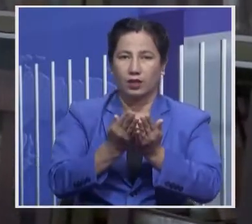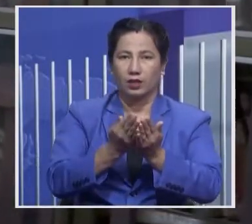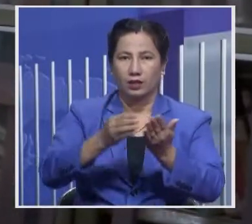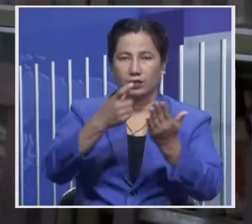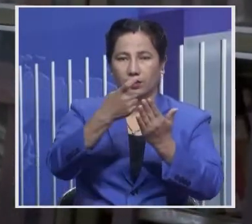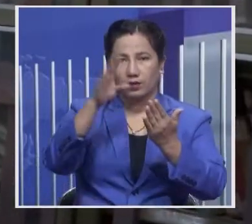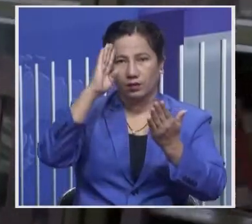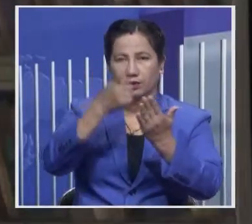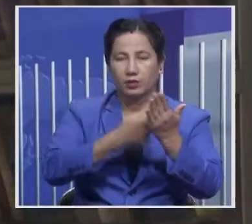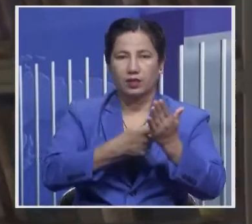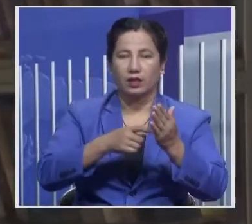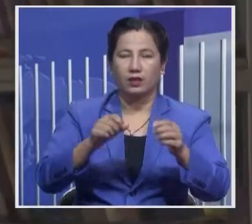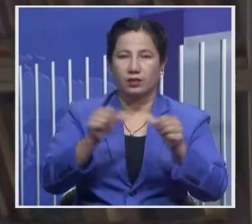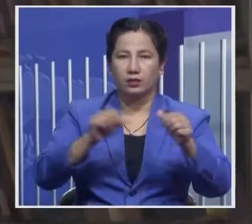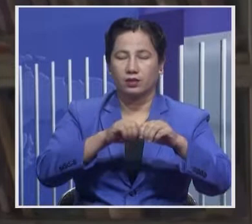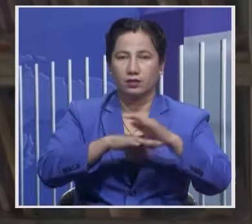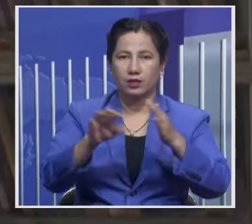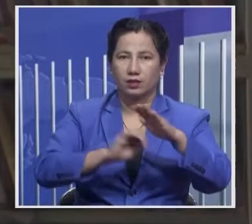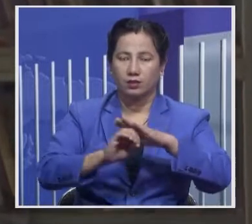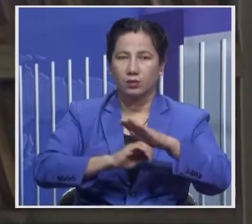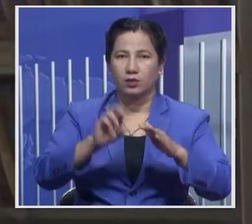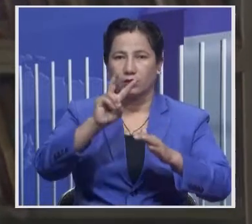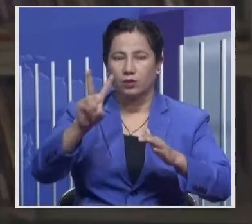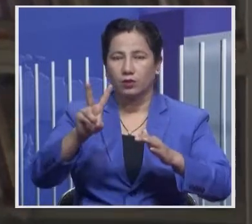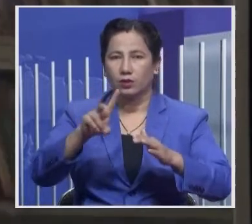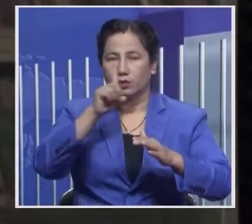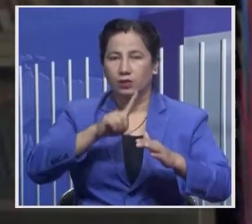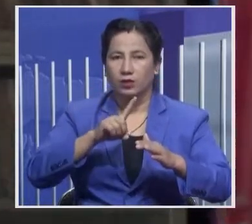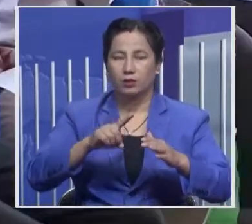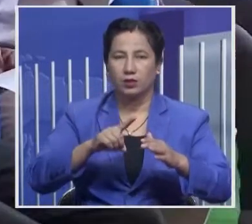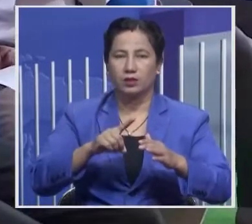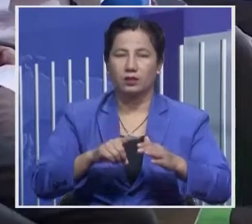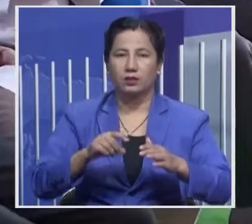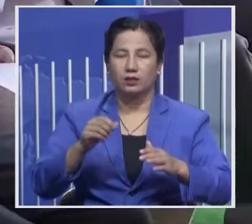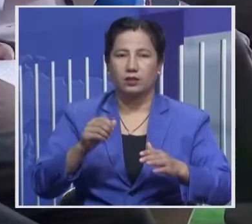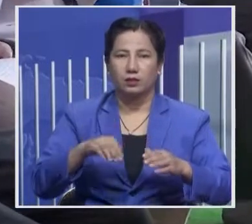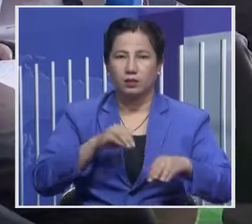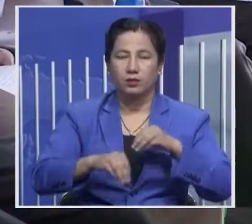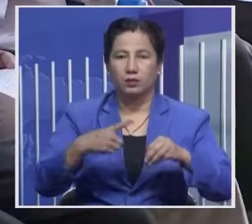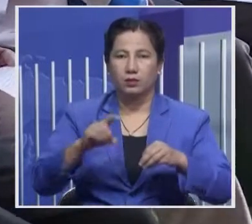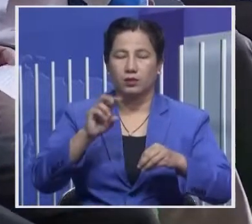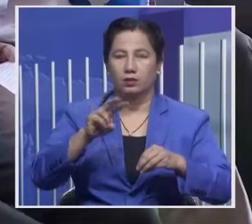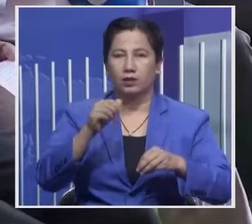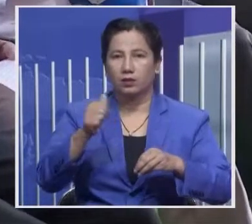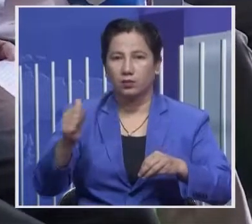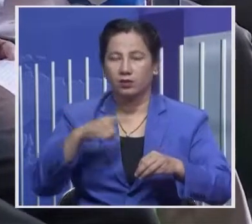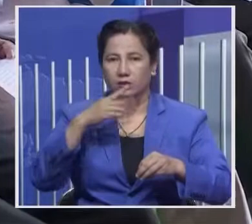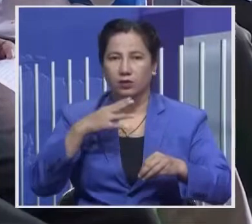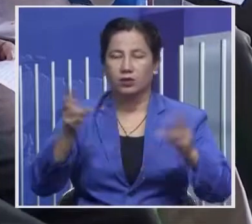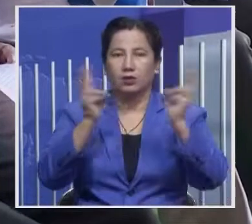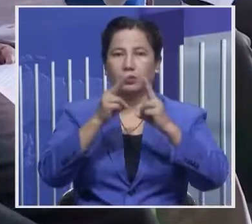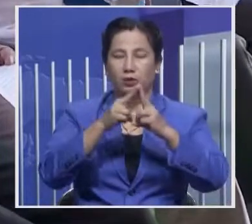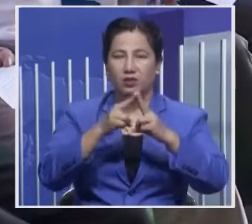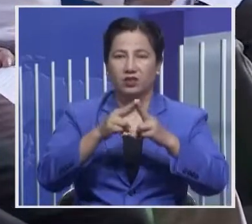अनुसार सञ्चालक समितिको 2-2 वर्षमा निर्वाचन हुनुपर्नेमा 2054 सालदेखि अधिवेशन हुन नसक्दा भौतिक